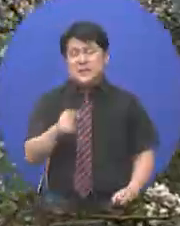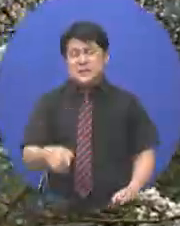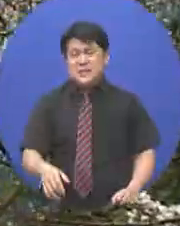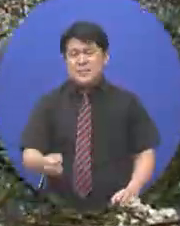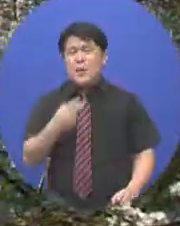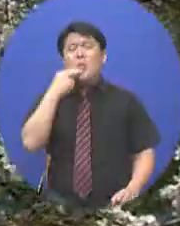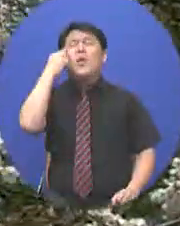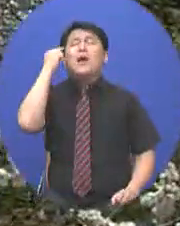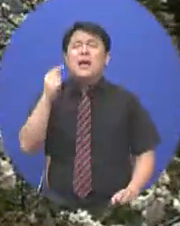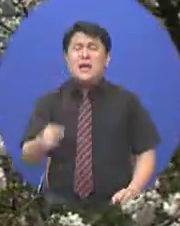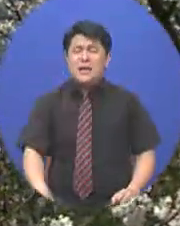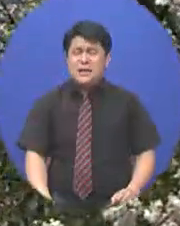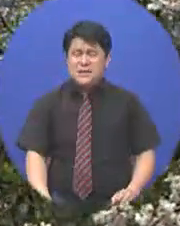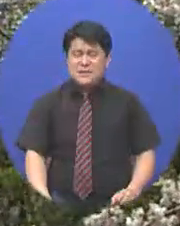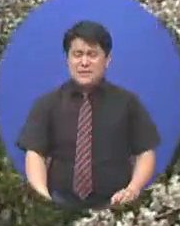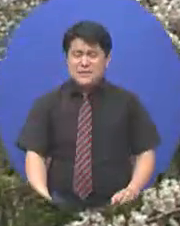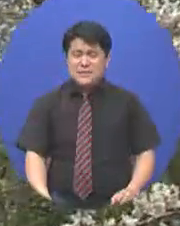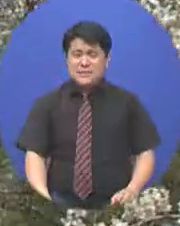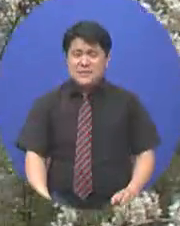사랑한다고